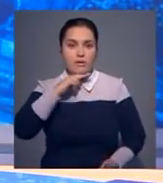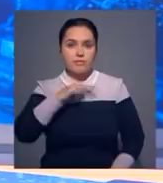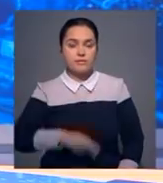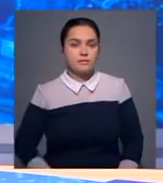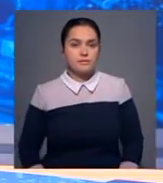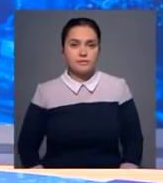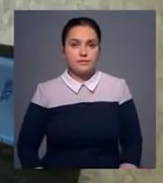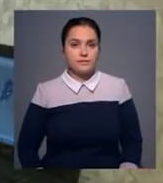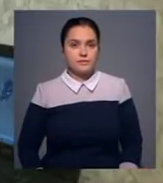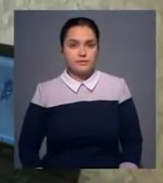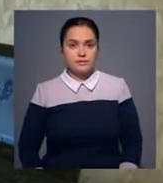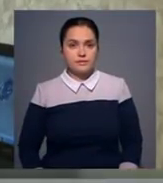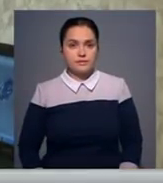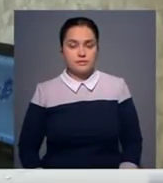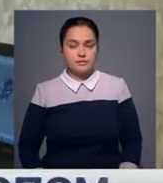Золотарева.